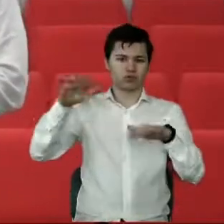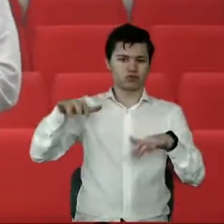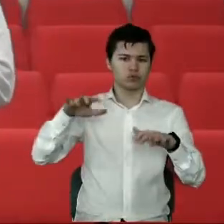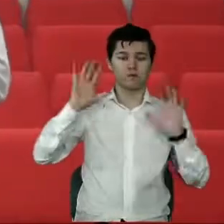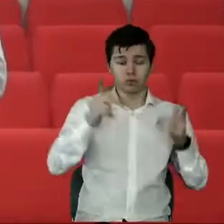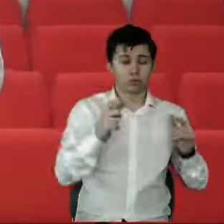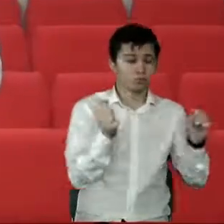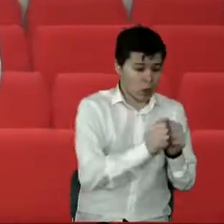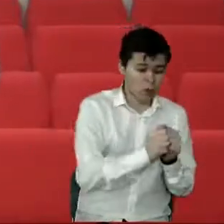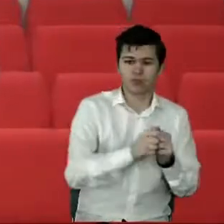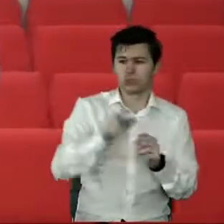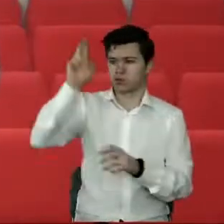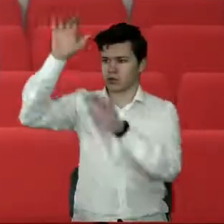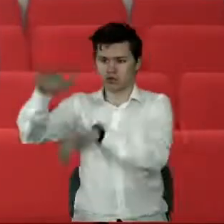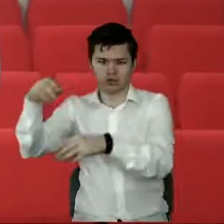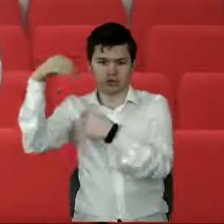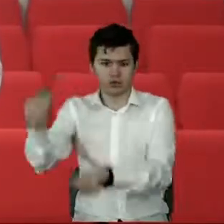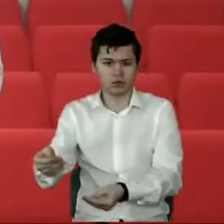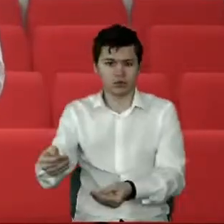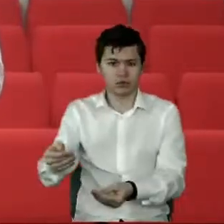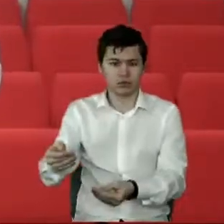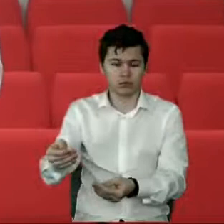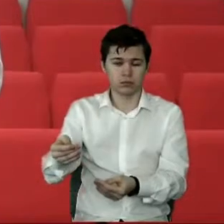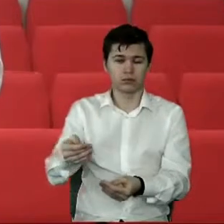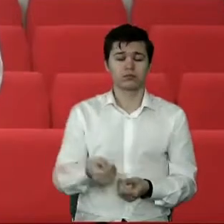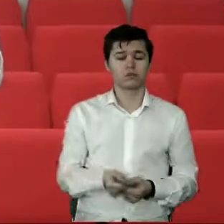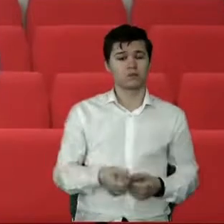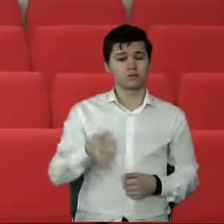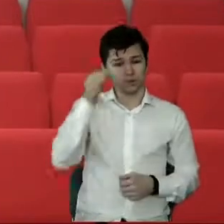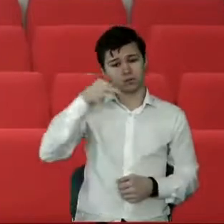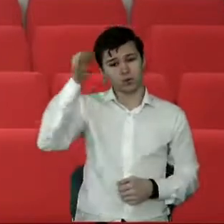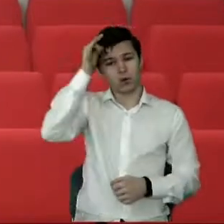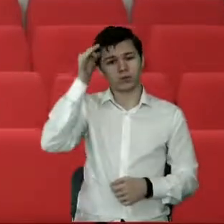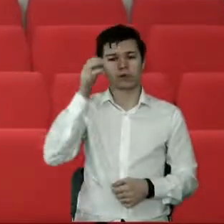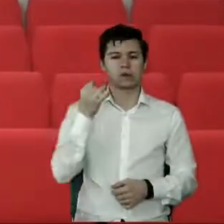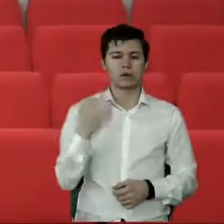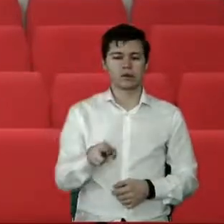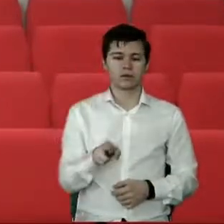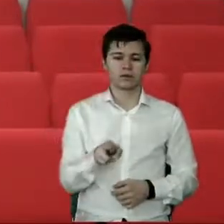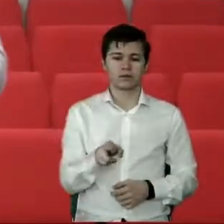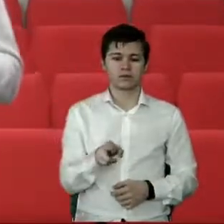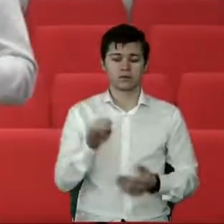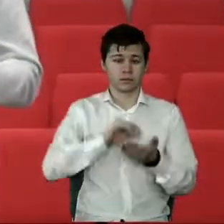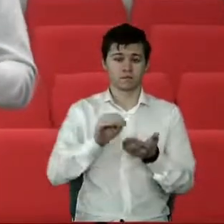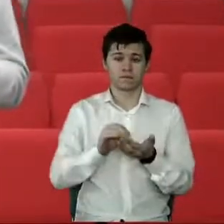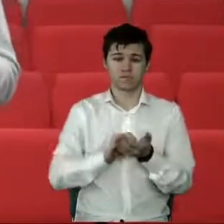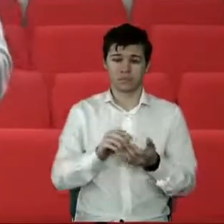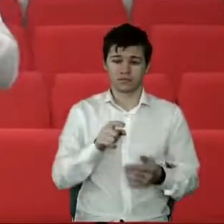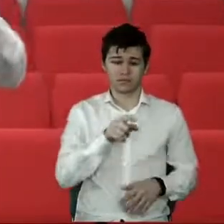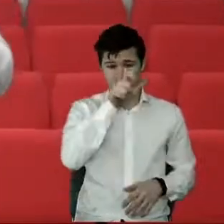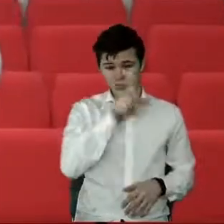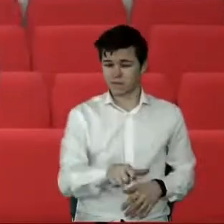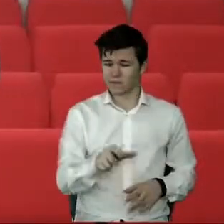земля произрастила плод свой». Вспомни Илью. Илья был человек, подобный нам. Но одна его молитва